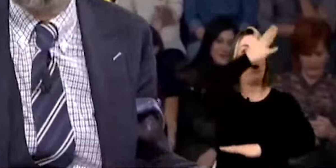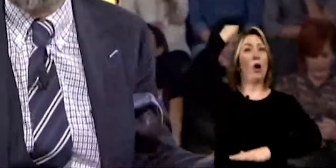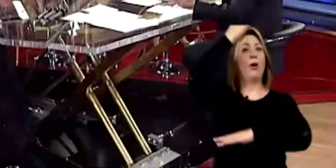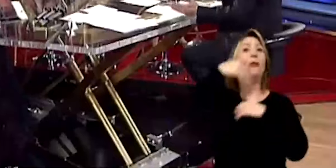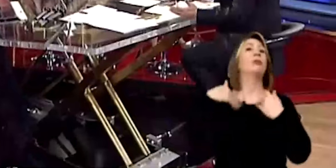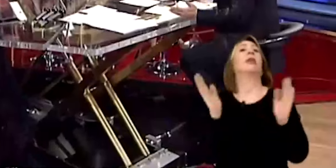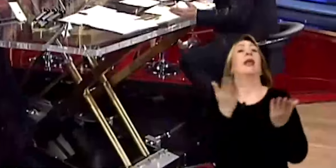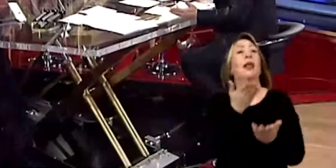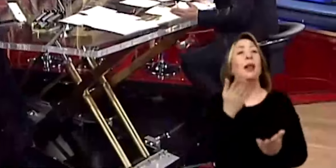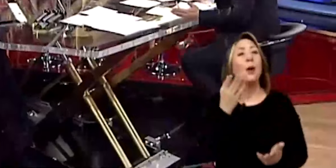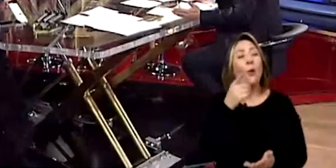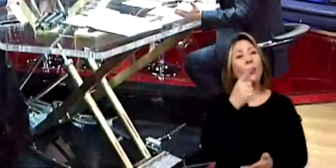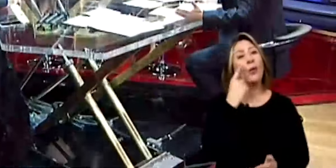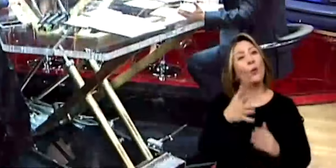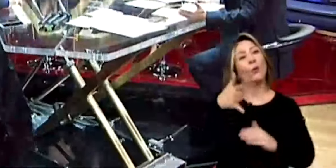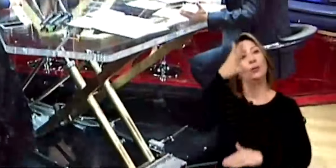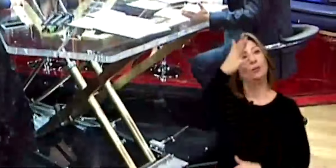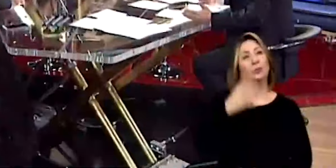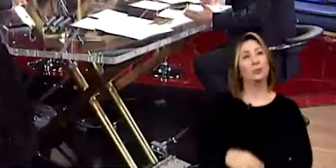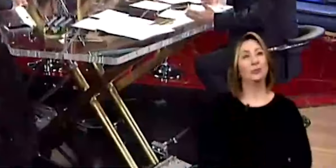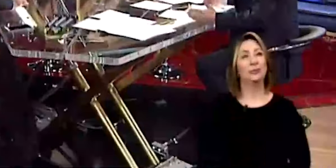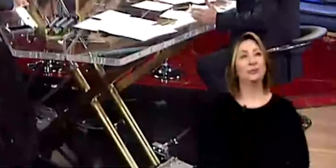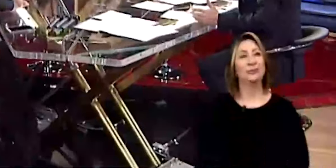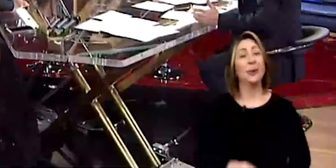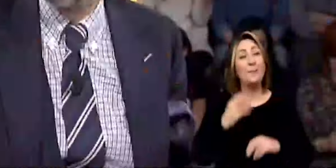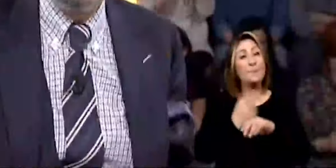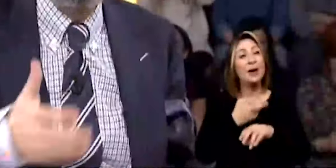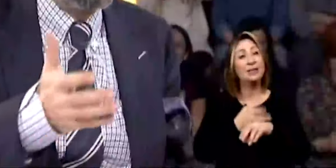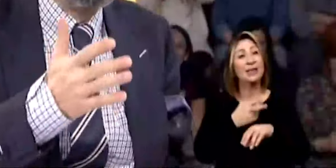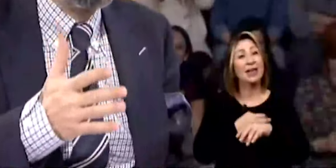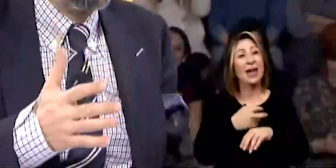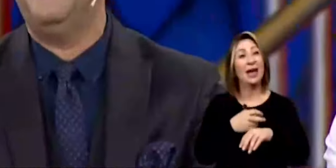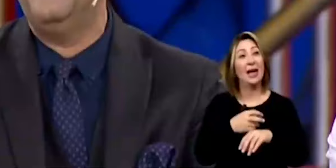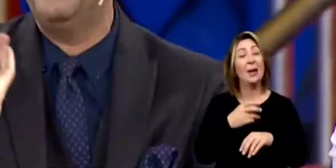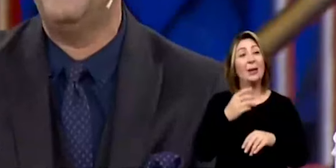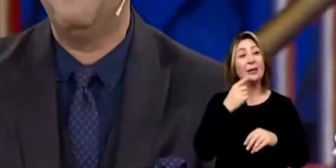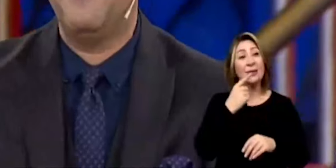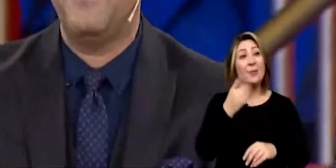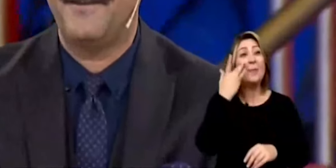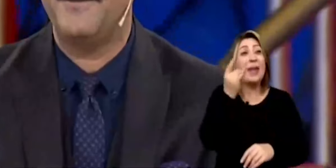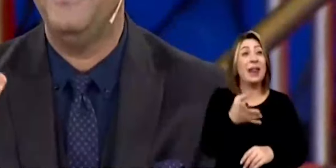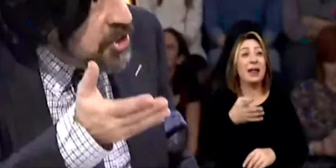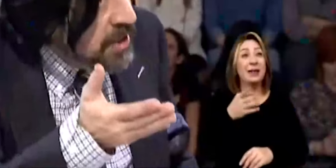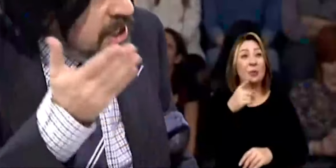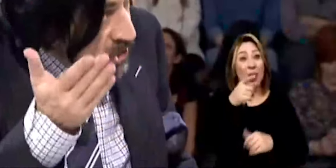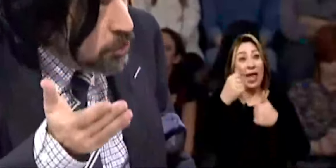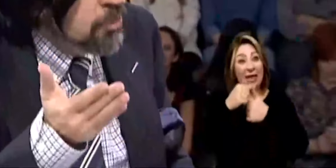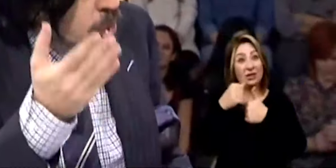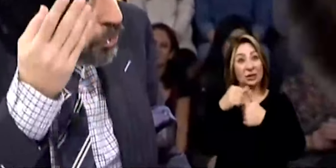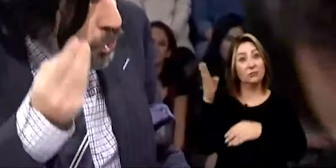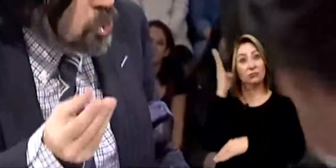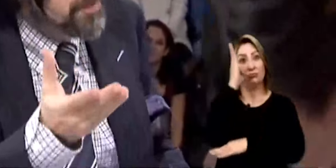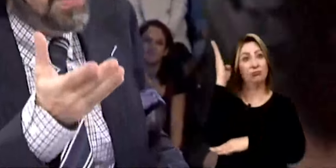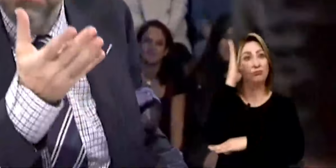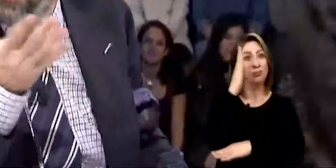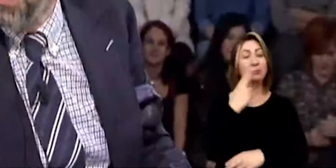yani, ama yani ona göre uzun yani. Olabilir yani. Maşallah. Ama o da maşallah. Uzun boylu yani, olacak belli ki. Yani ama yani bu eşin uzun